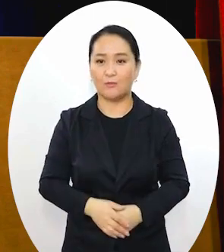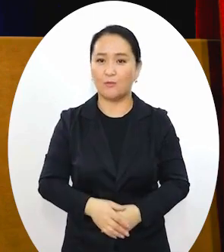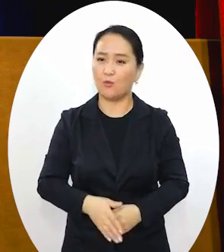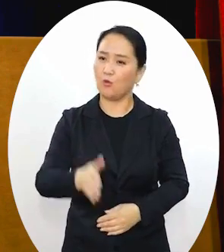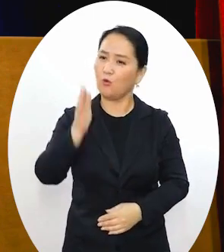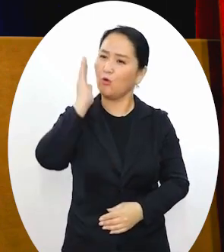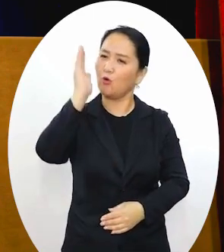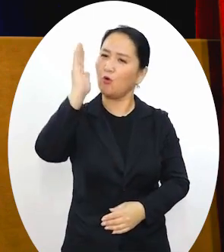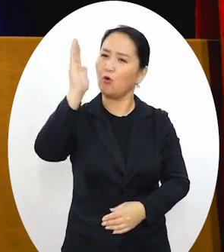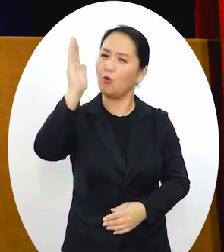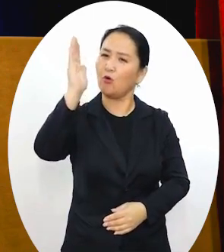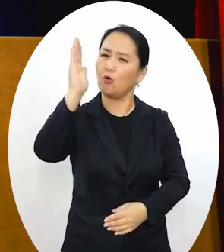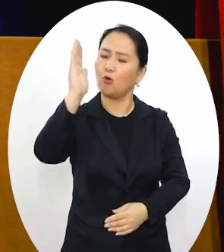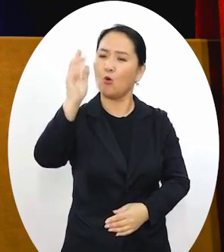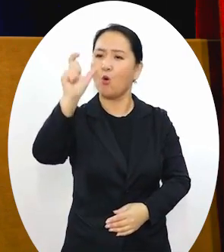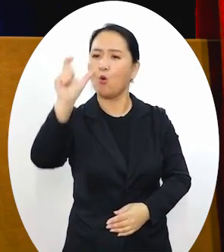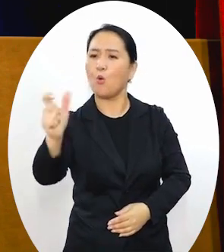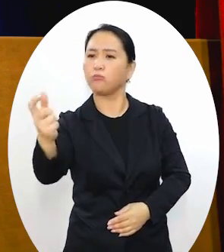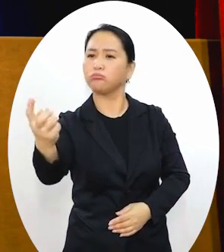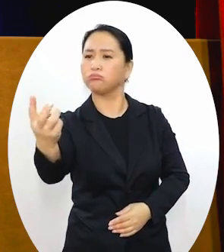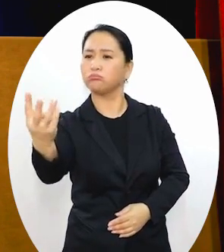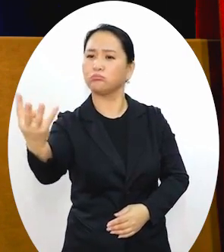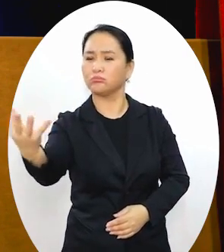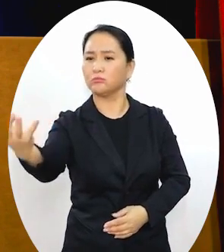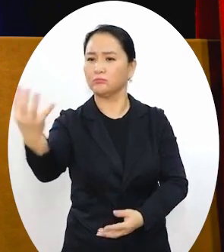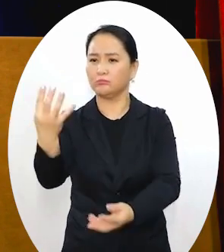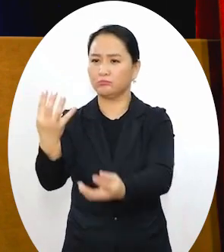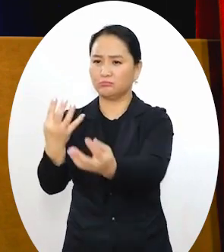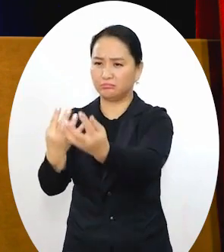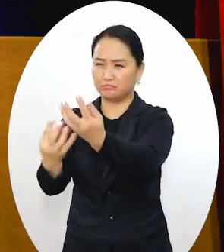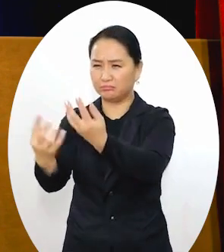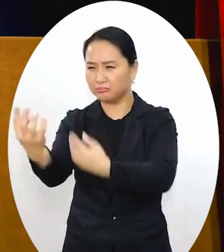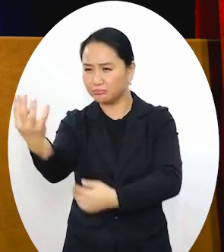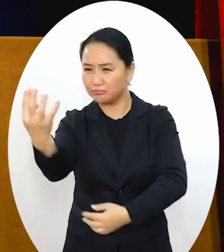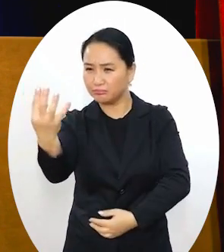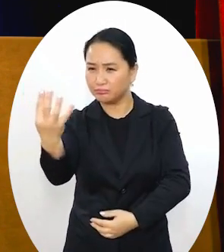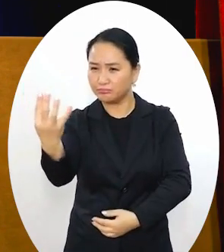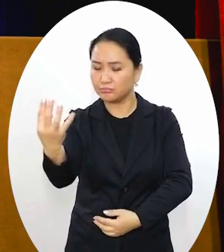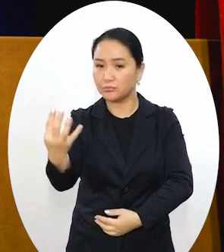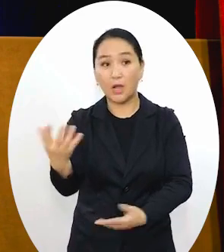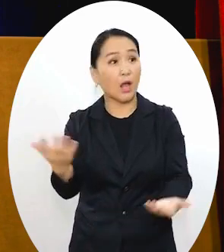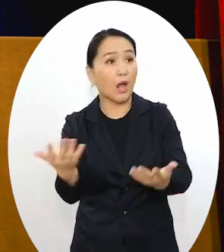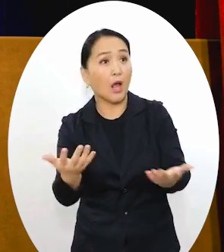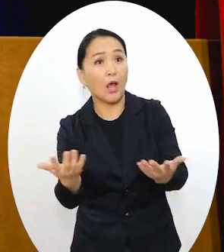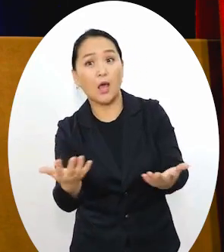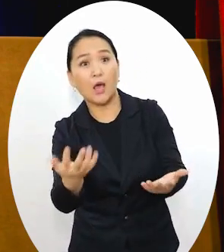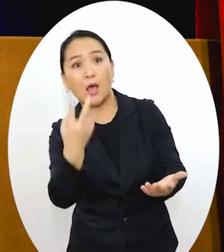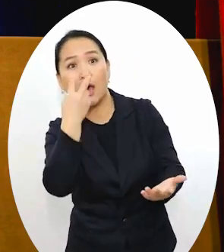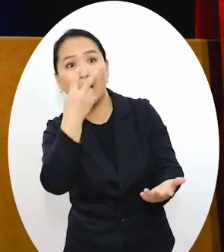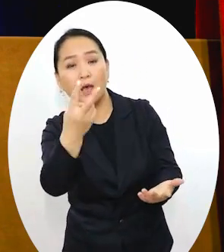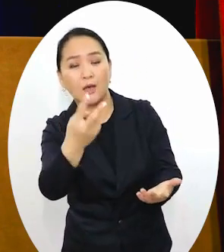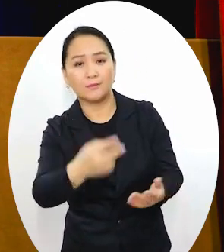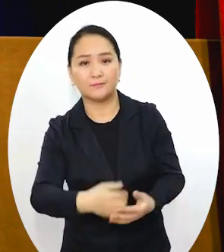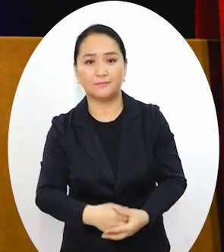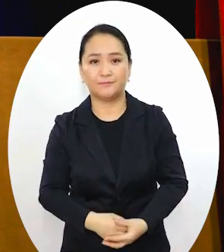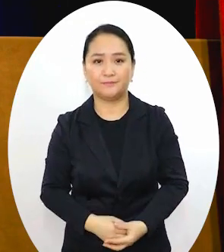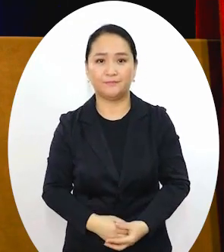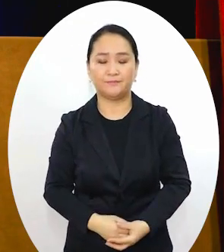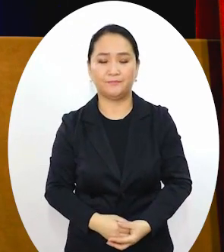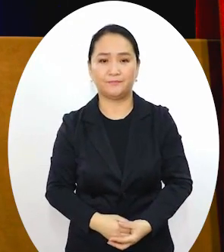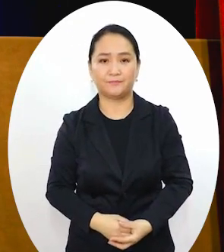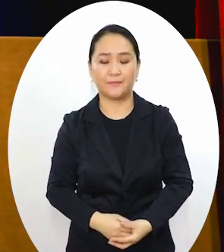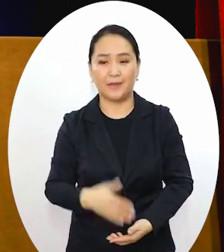Тэр холоос хэдэн хүн ирж авна? Йоо. Хаан. Тэр. Аа, за